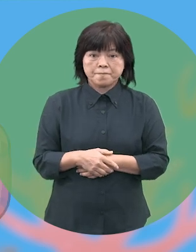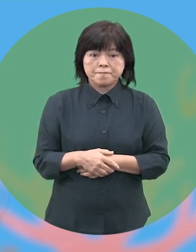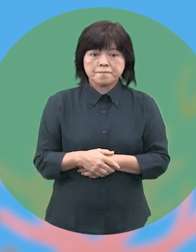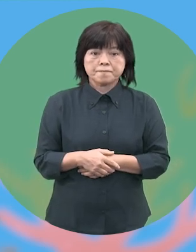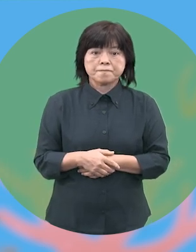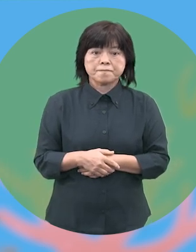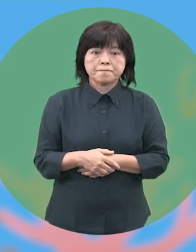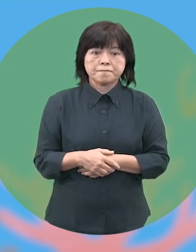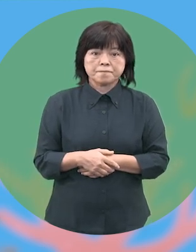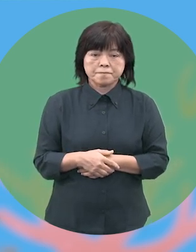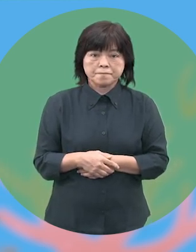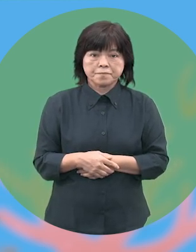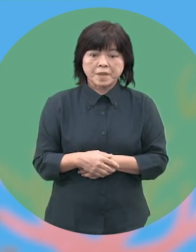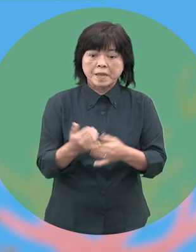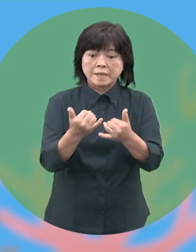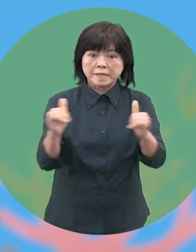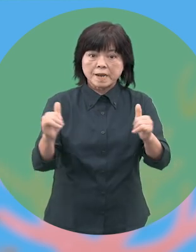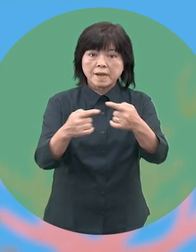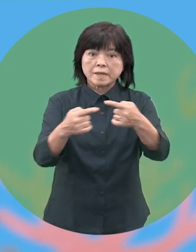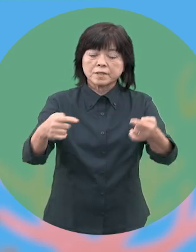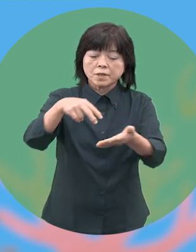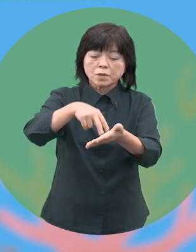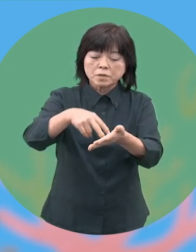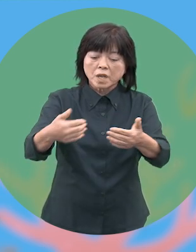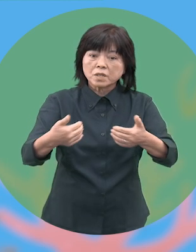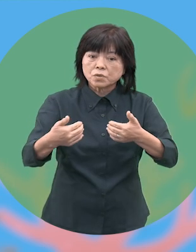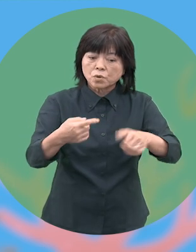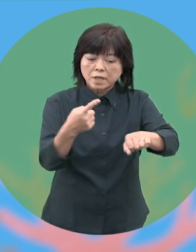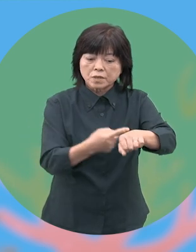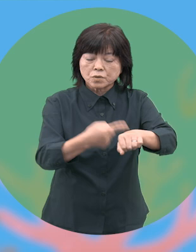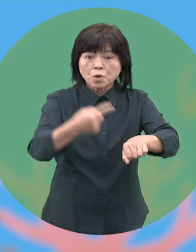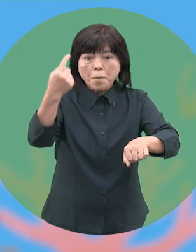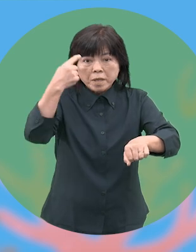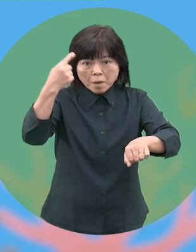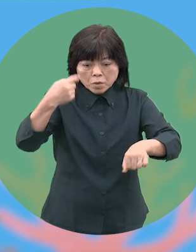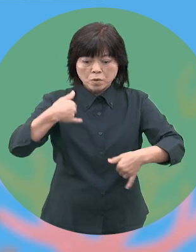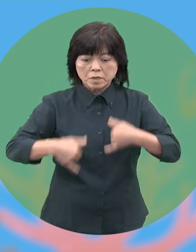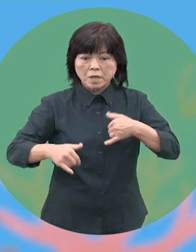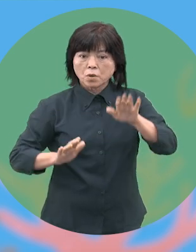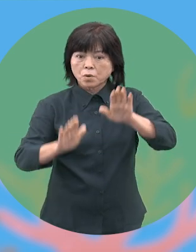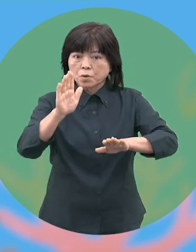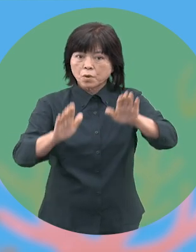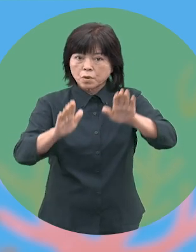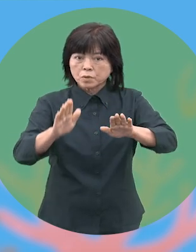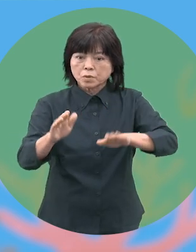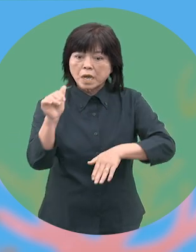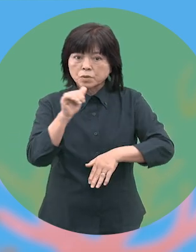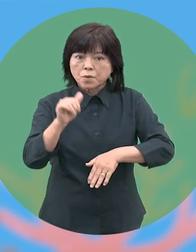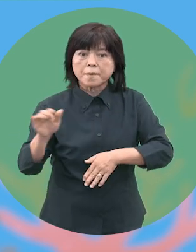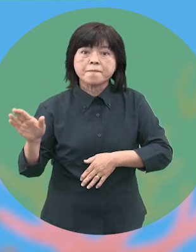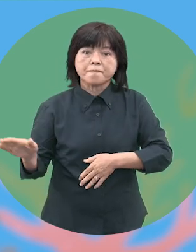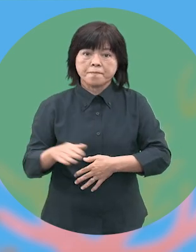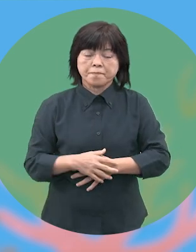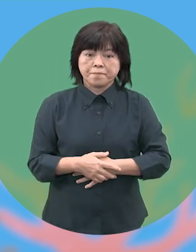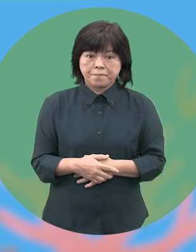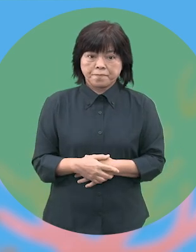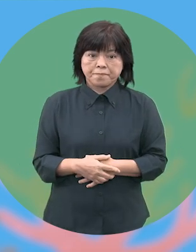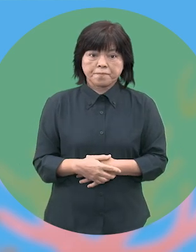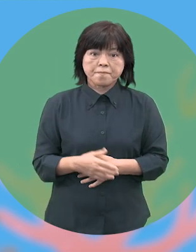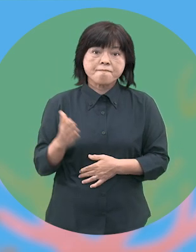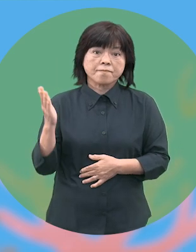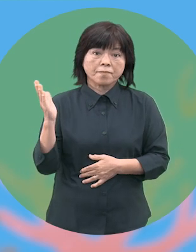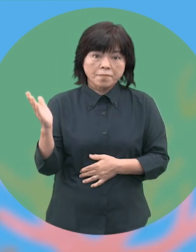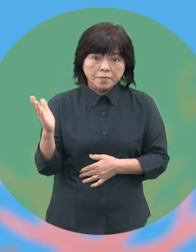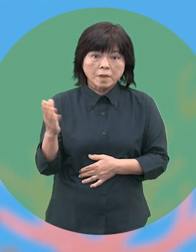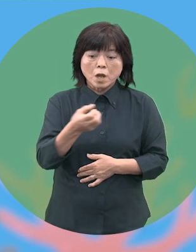性を知ることができます。 社会人として必要なスキルを学ぶみんなの様子が紹介されているね。 そして